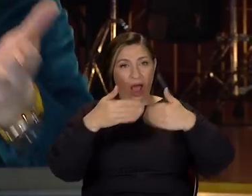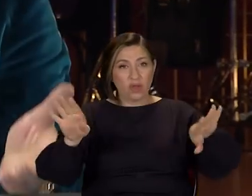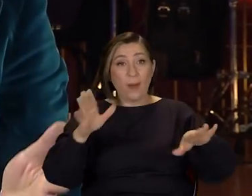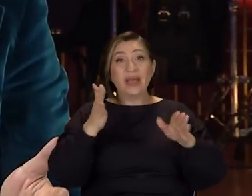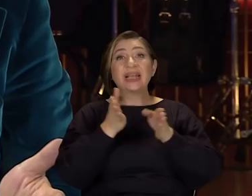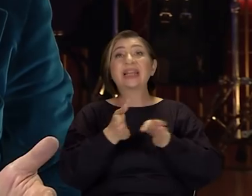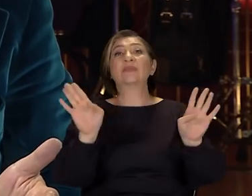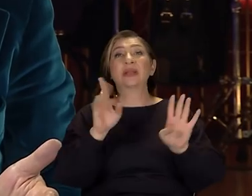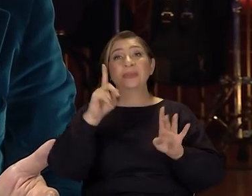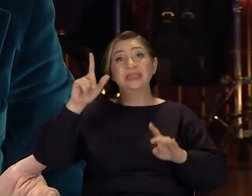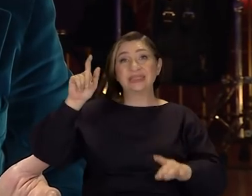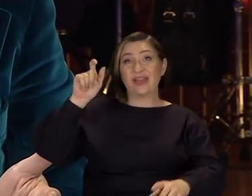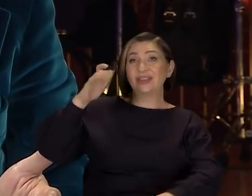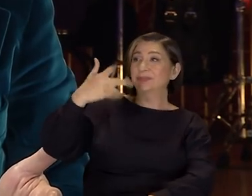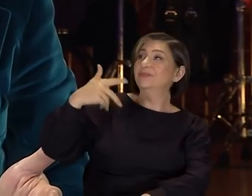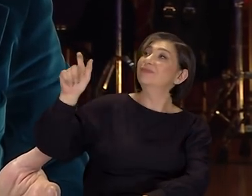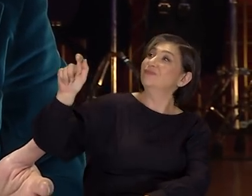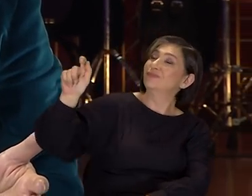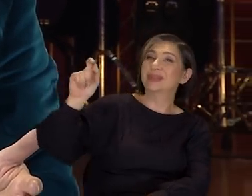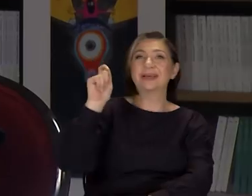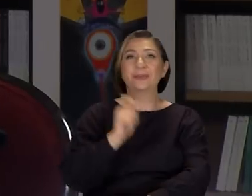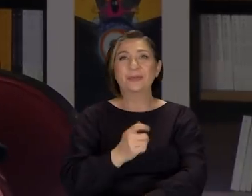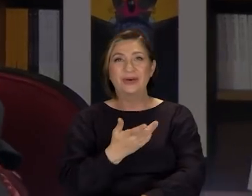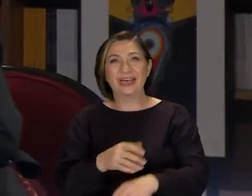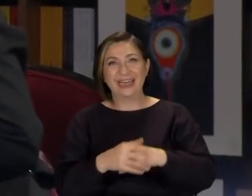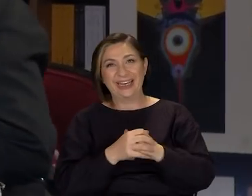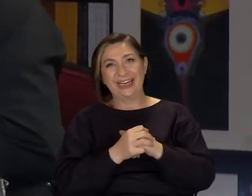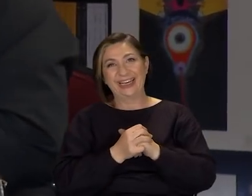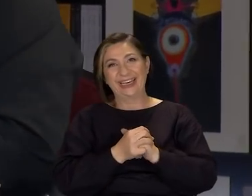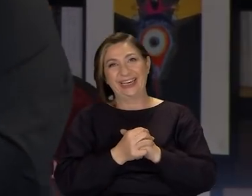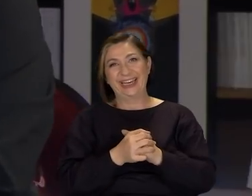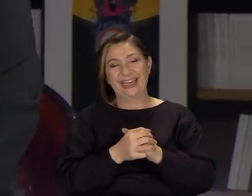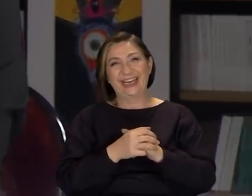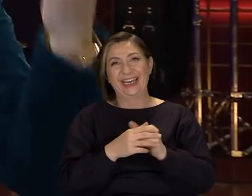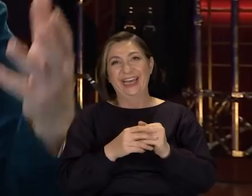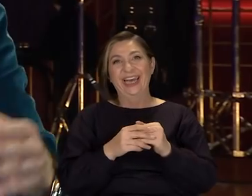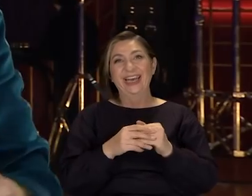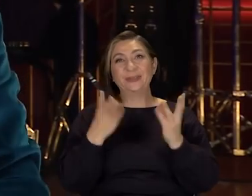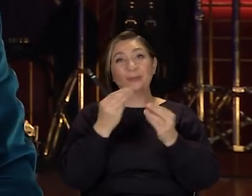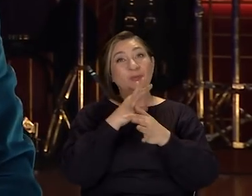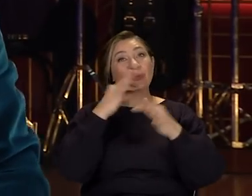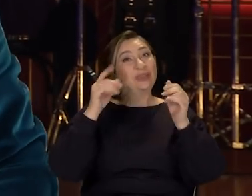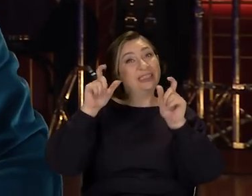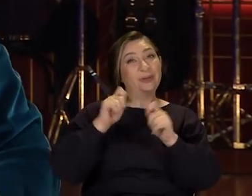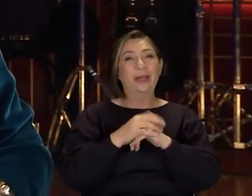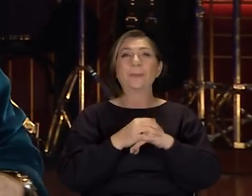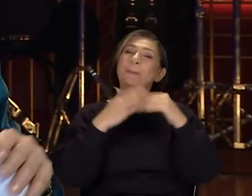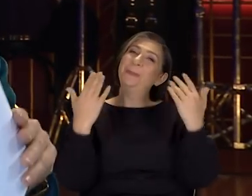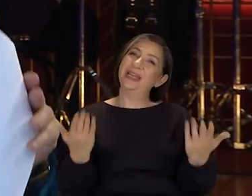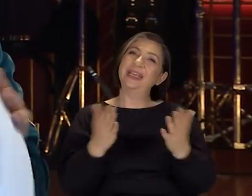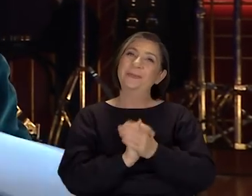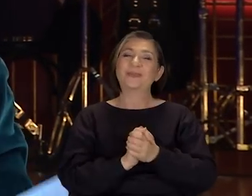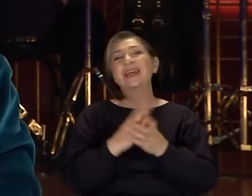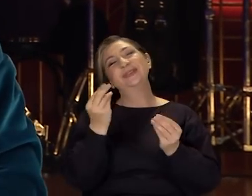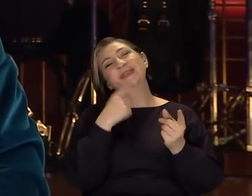ama gitmeden bir selfie çektireceğiz herhalde. Çok iyiymiş. Ayrılırken bir ayrılık selfiesi ve çok mutlu çektiriyorlar. Peki.